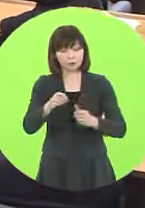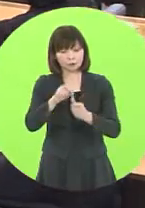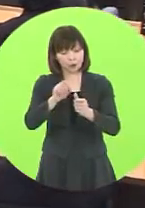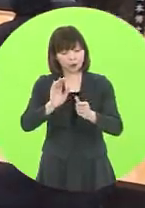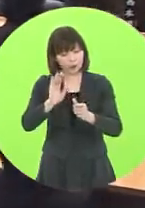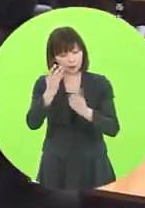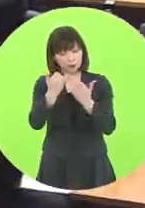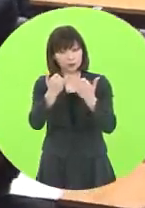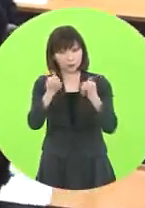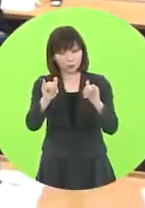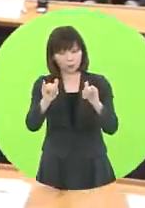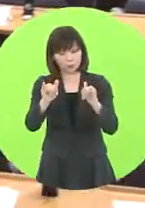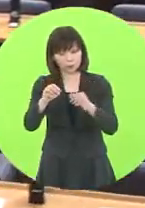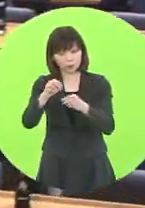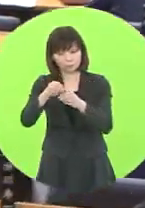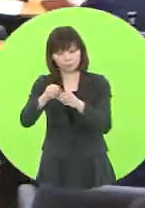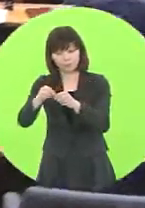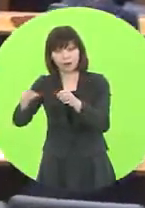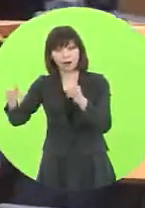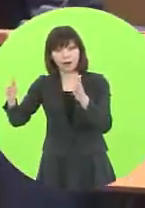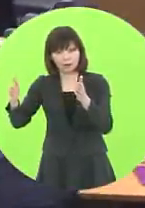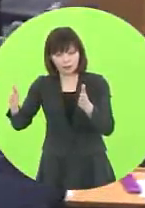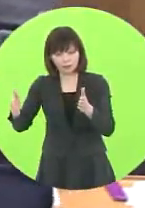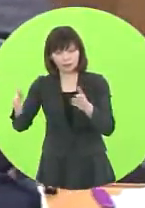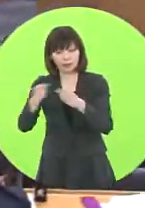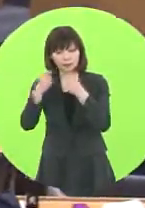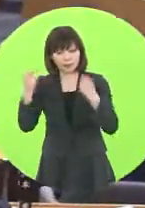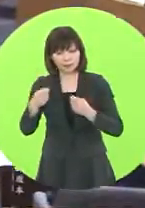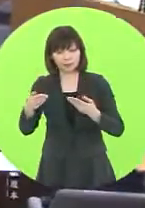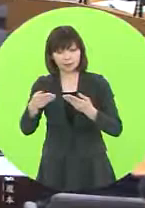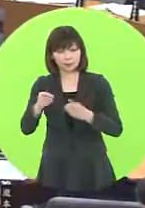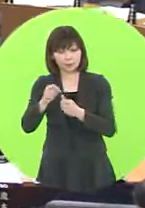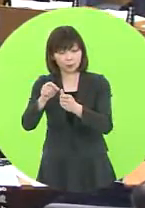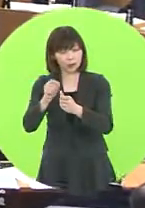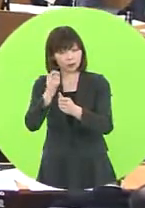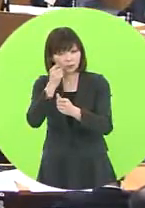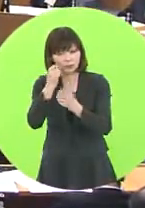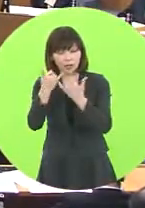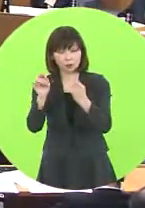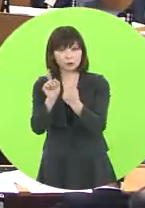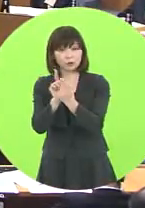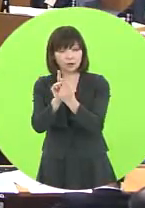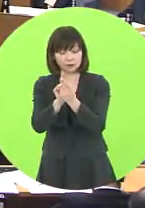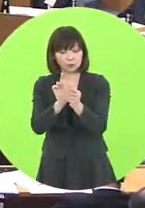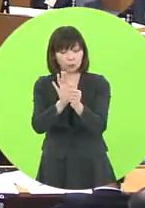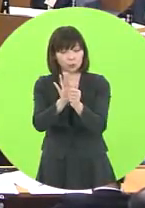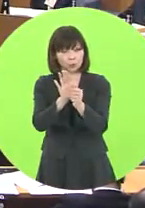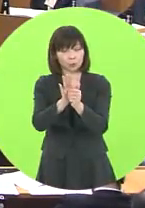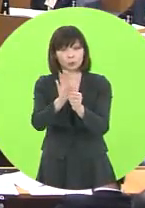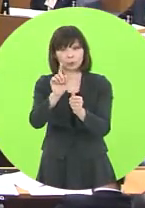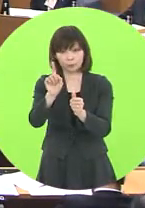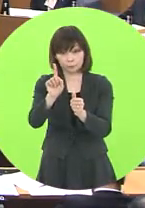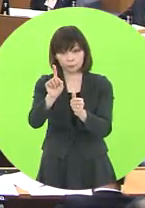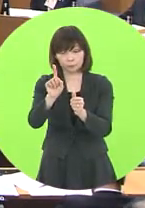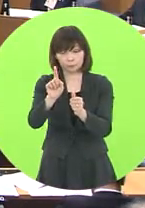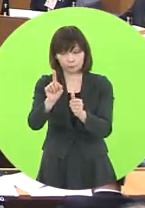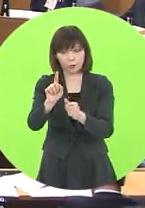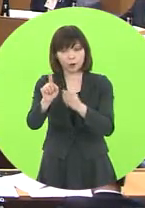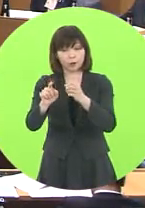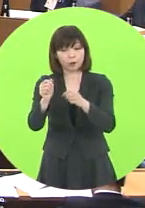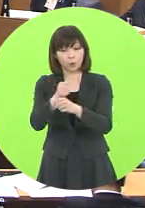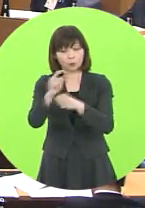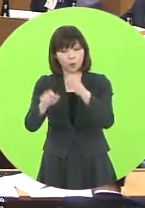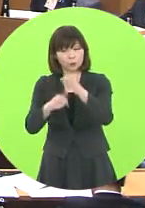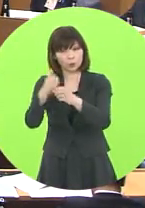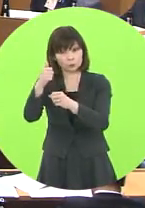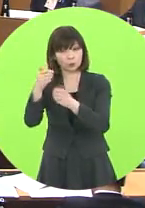した長期間正規雇用につけないでいる人に対して、どのような取り組みをしてきたのか、商工労働局長にお伺い